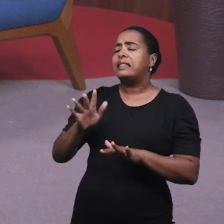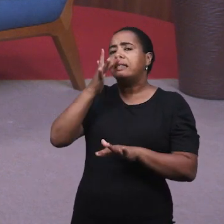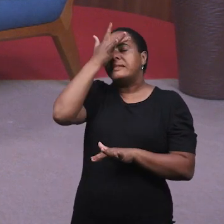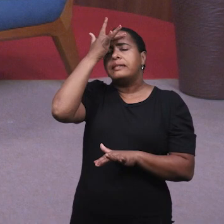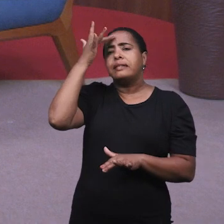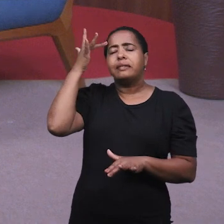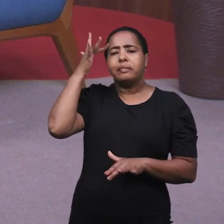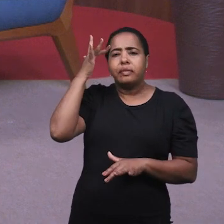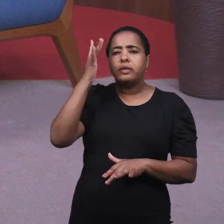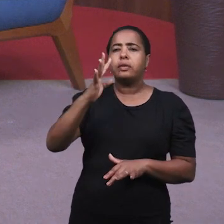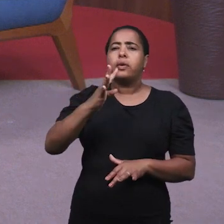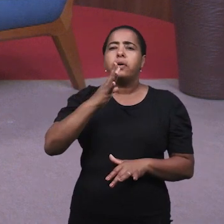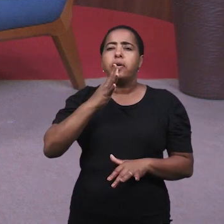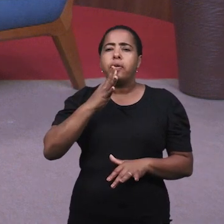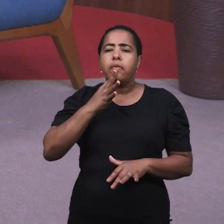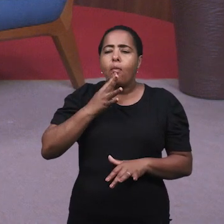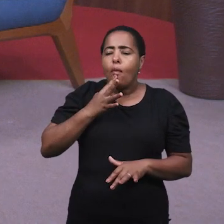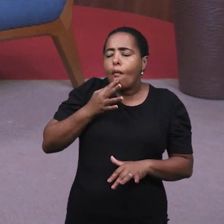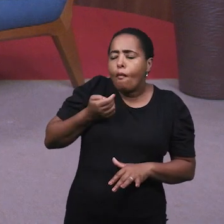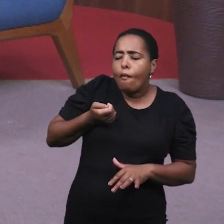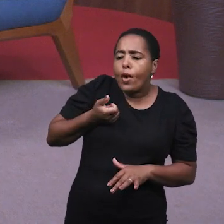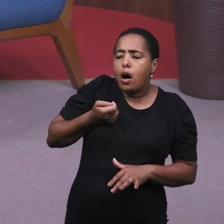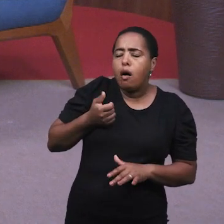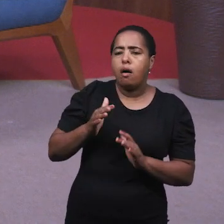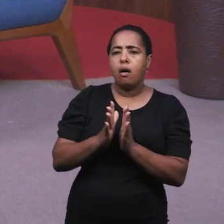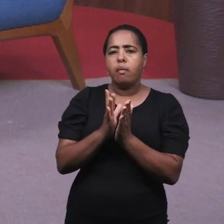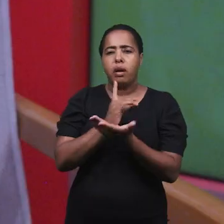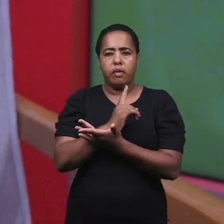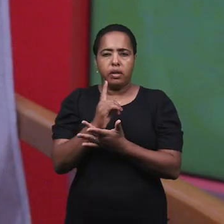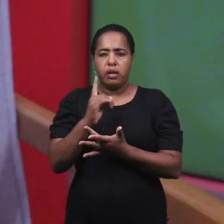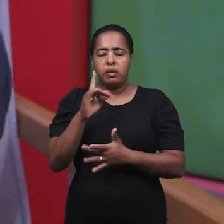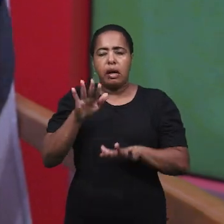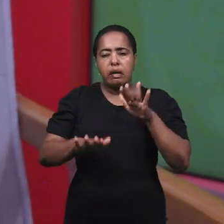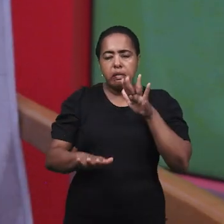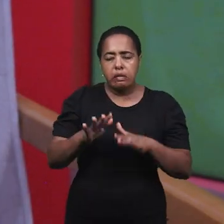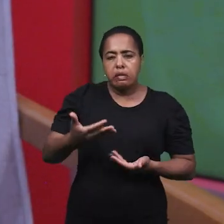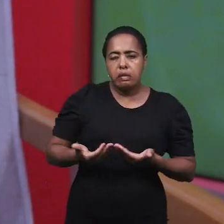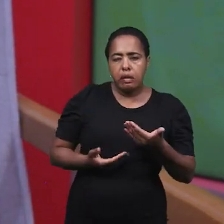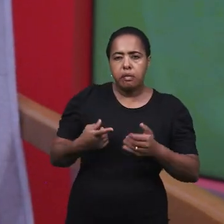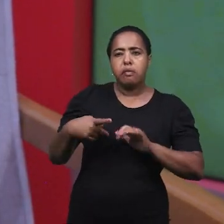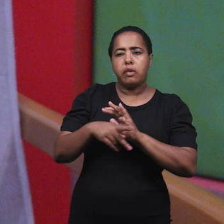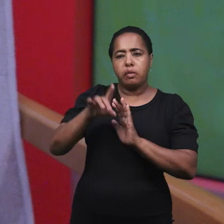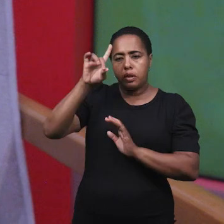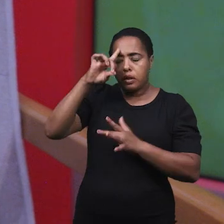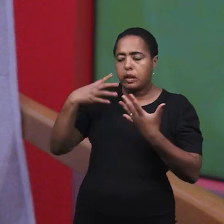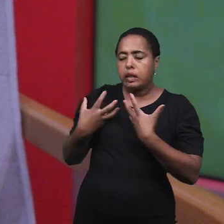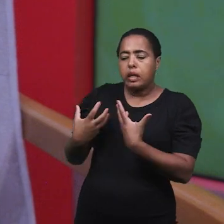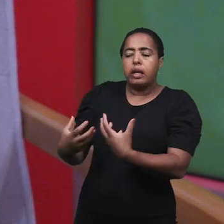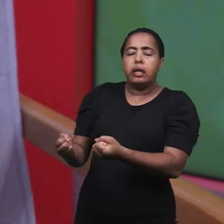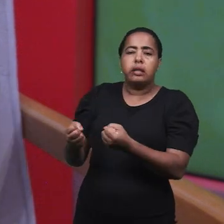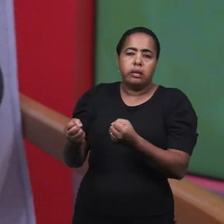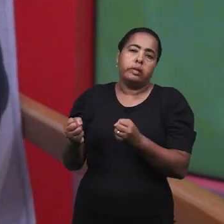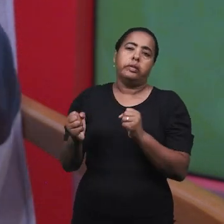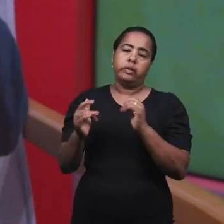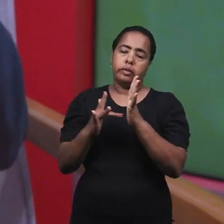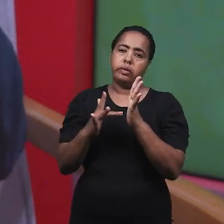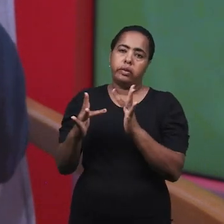Et des fois, il y a quelqu'un qui connaît bien la Bible, un serviteur de Dieu, accepter Jésus,